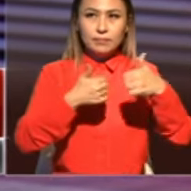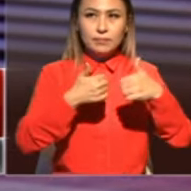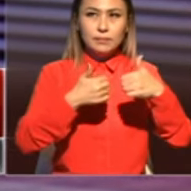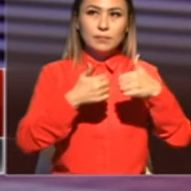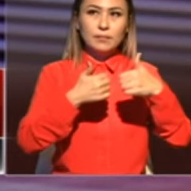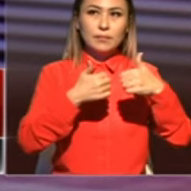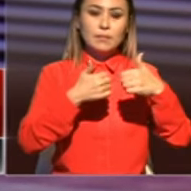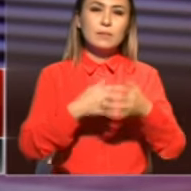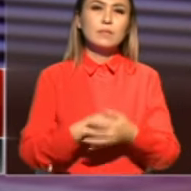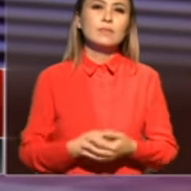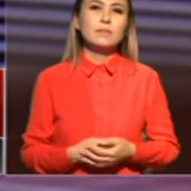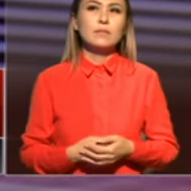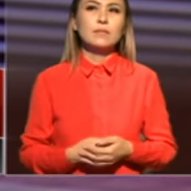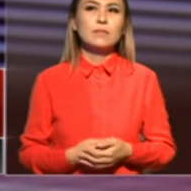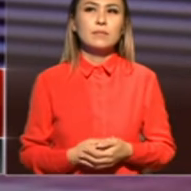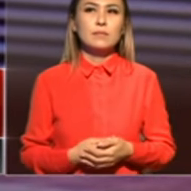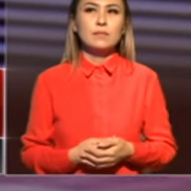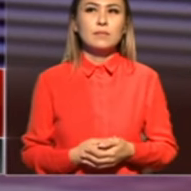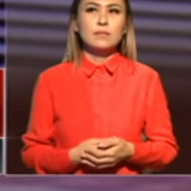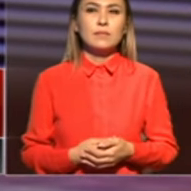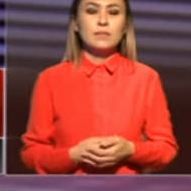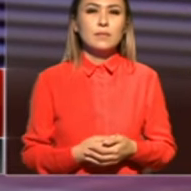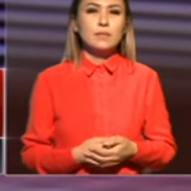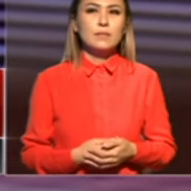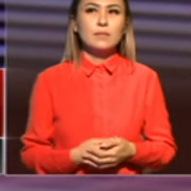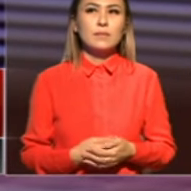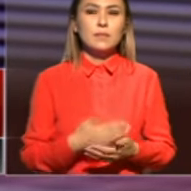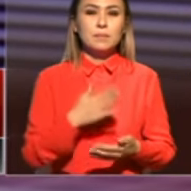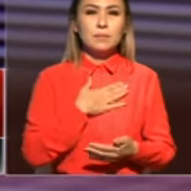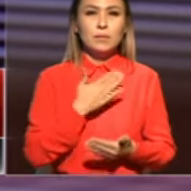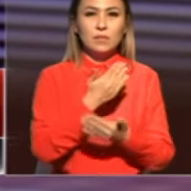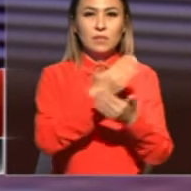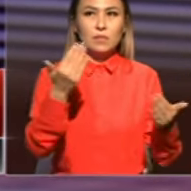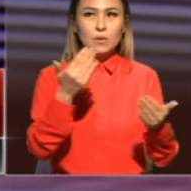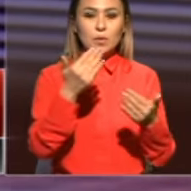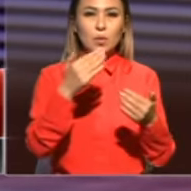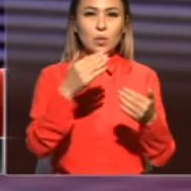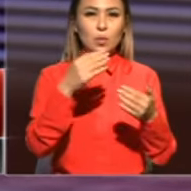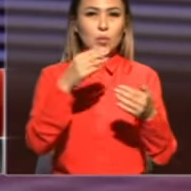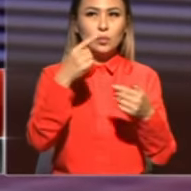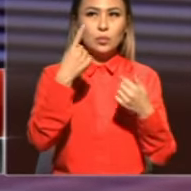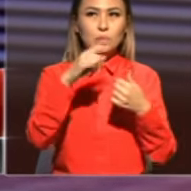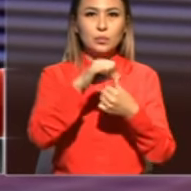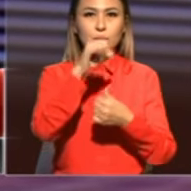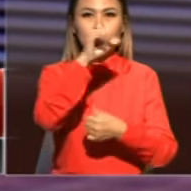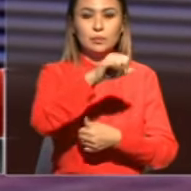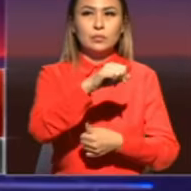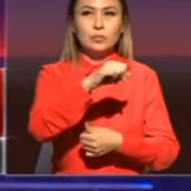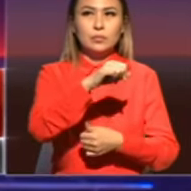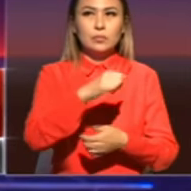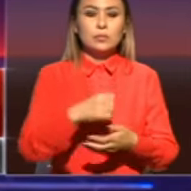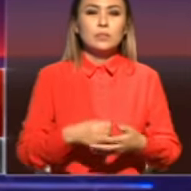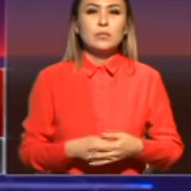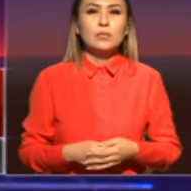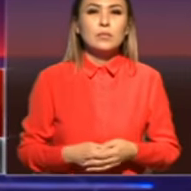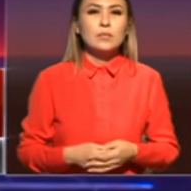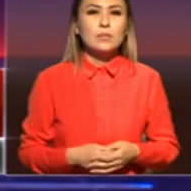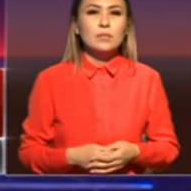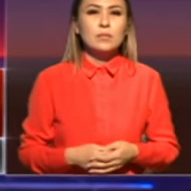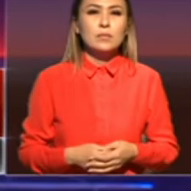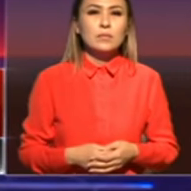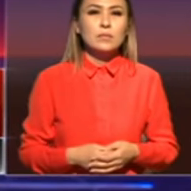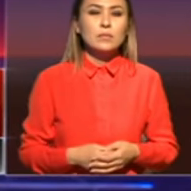жерде мен айтар едім, біз бұл елдердің клубына кірмейміз, біз дамушы елдерміз. Былай айтқанда сондықтан